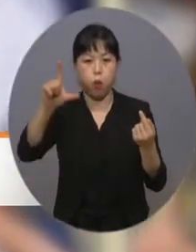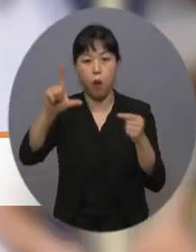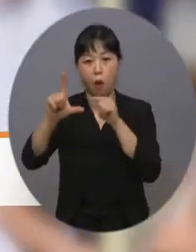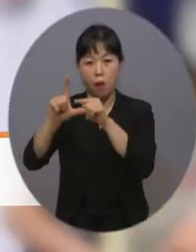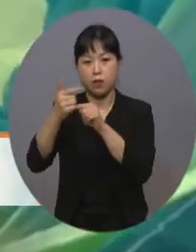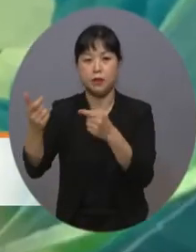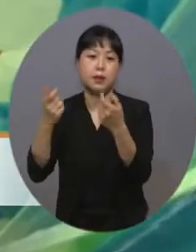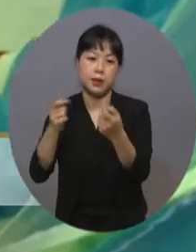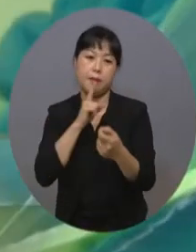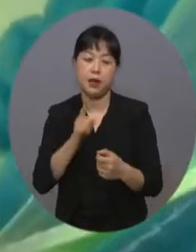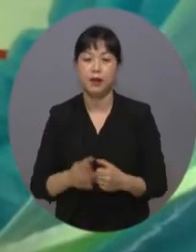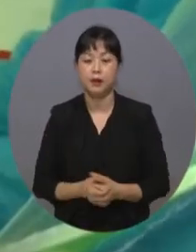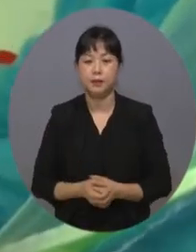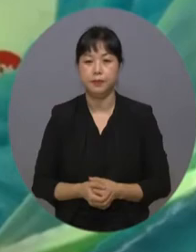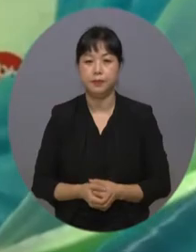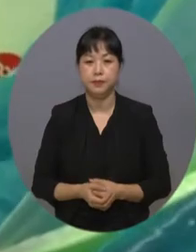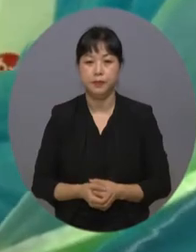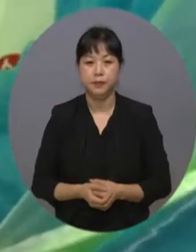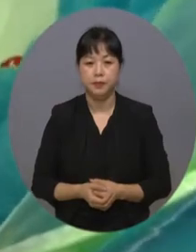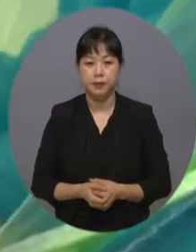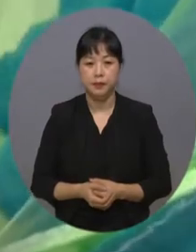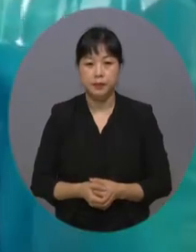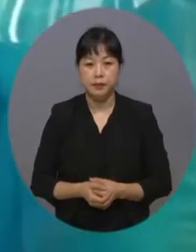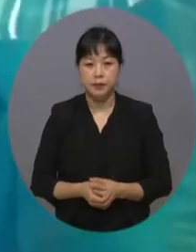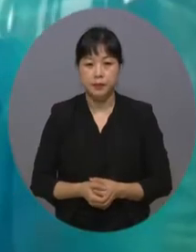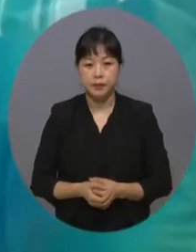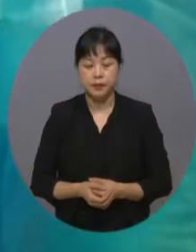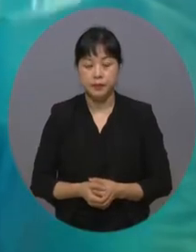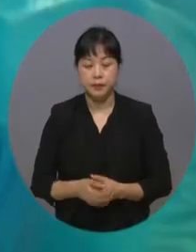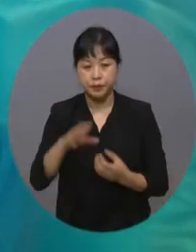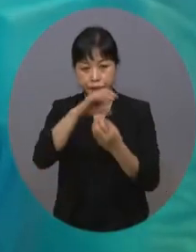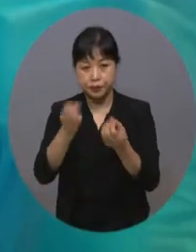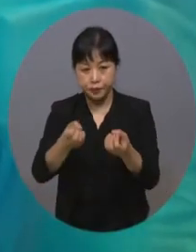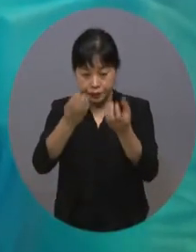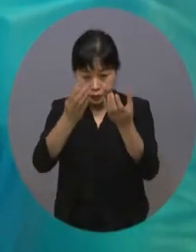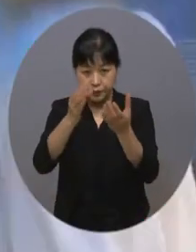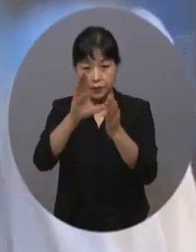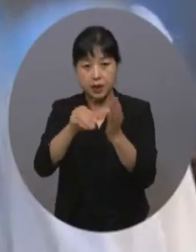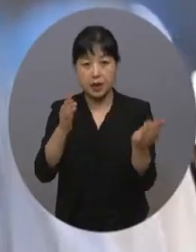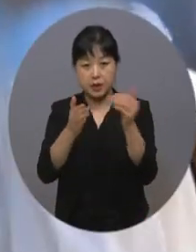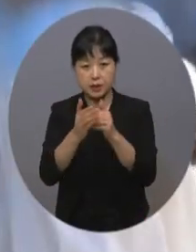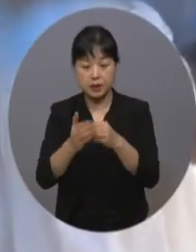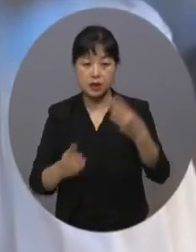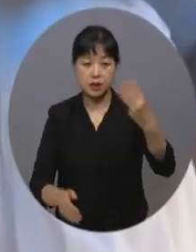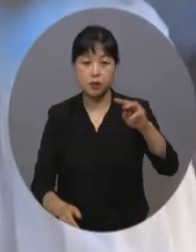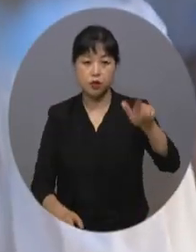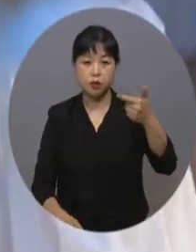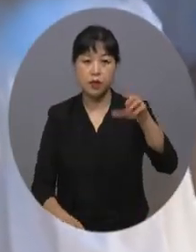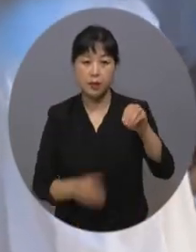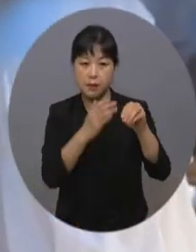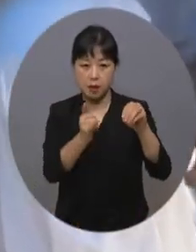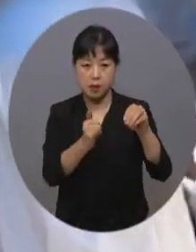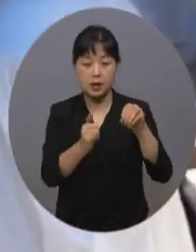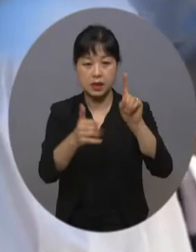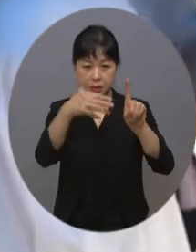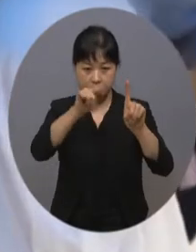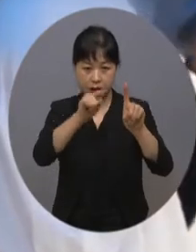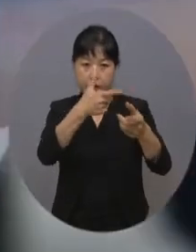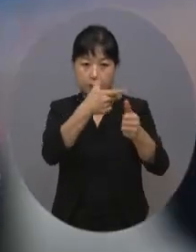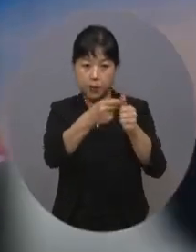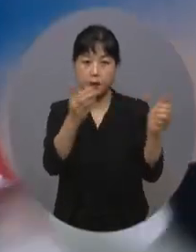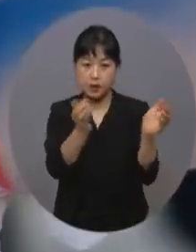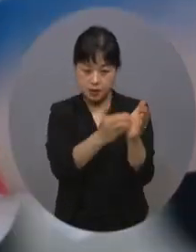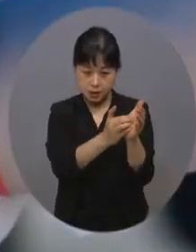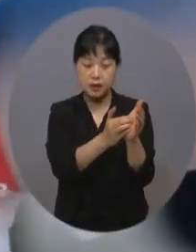것이라고 설명했습니다. 이를 통해 추석 때까지 3,600만 명이 1차 접종을 마칠 수 있을